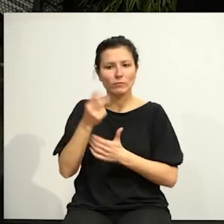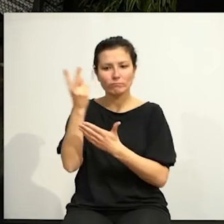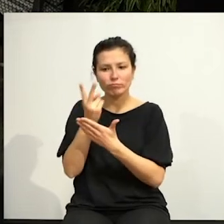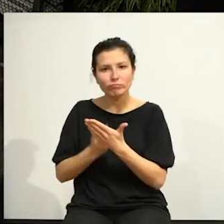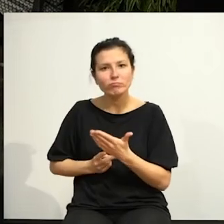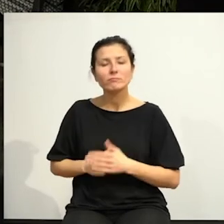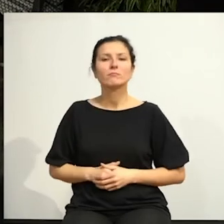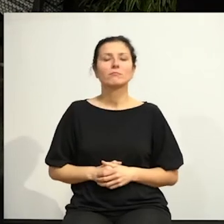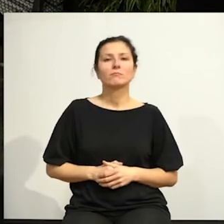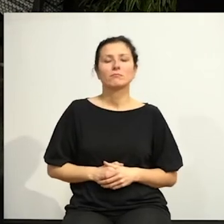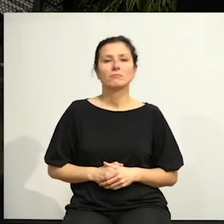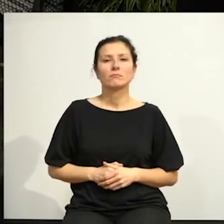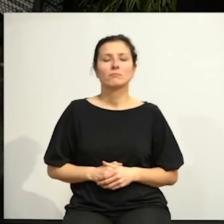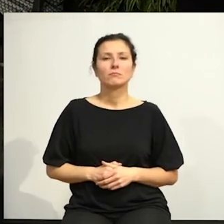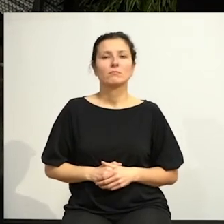być...